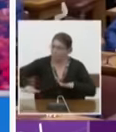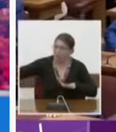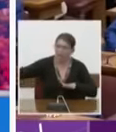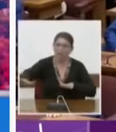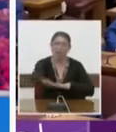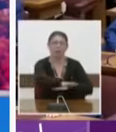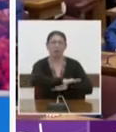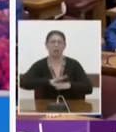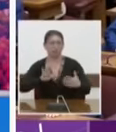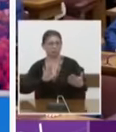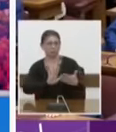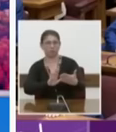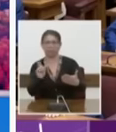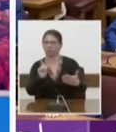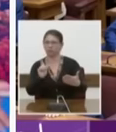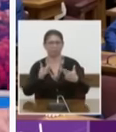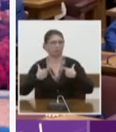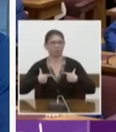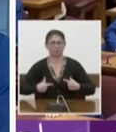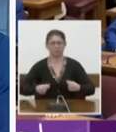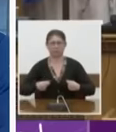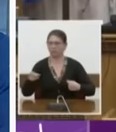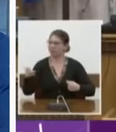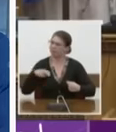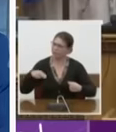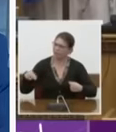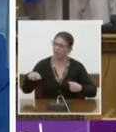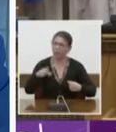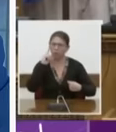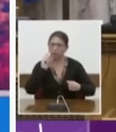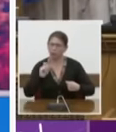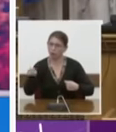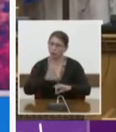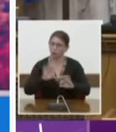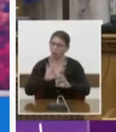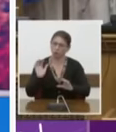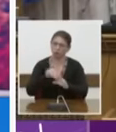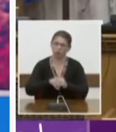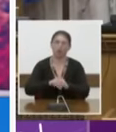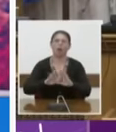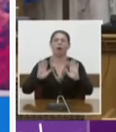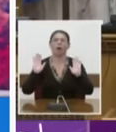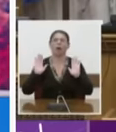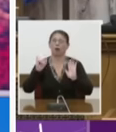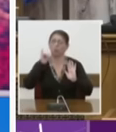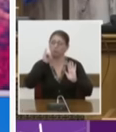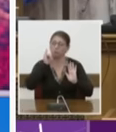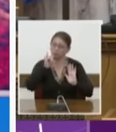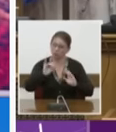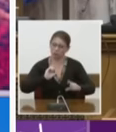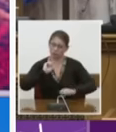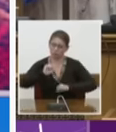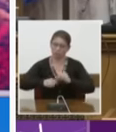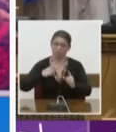τους ευάλωτους που περιλαμβάνει όλους τ μη πρους είπατε πήγαμε προχθες το ε και απευθύνεται ακόμα και στους βιομήχανους ξέρετε δεν είναι όλοι βιομήχανοι